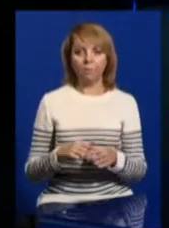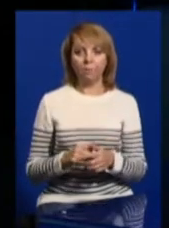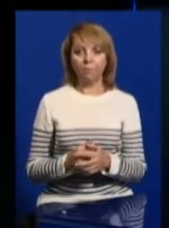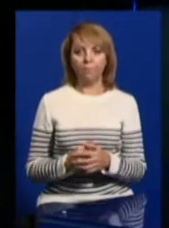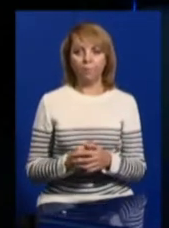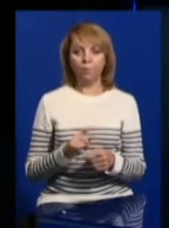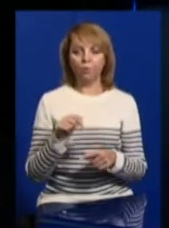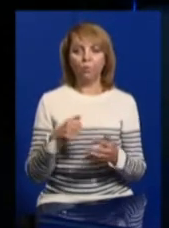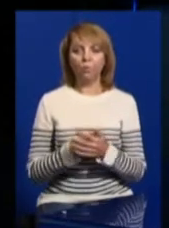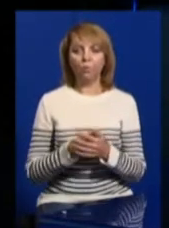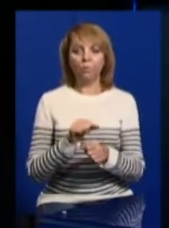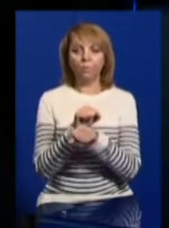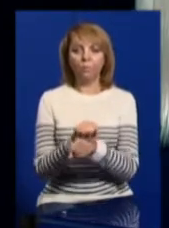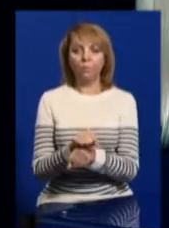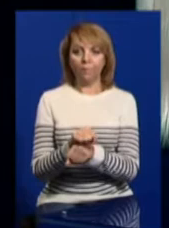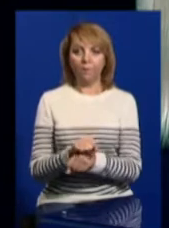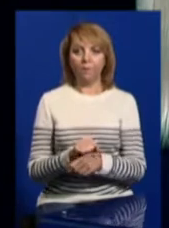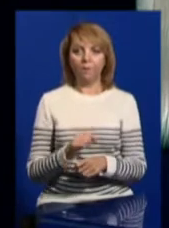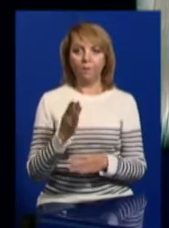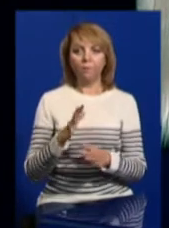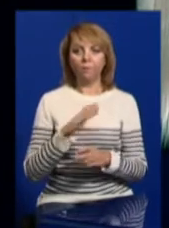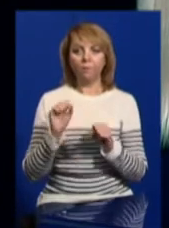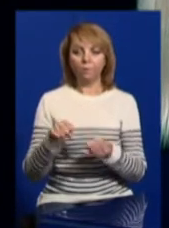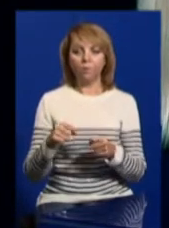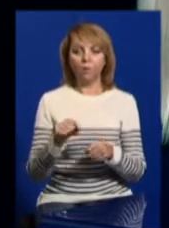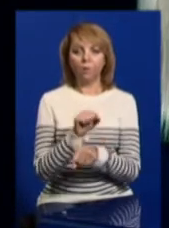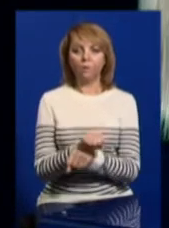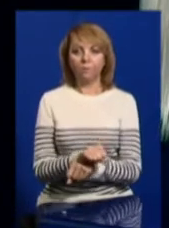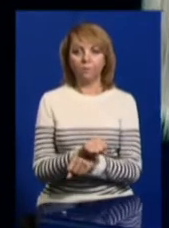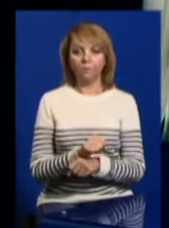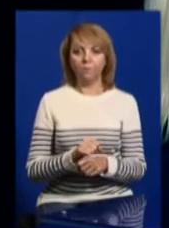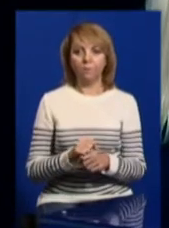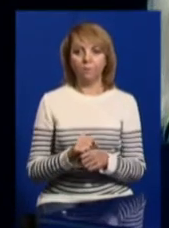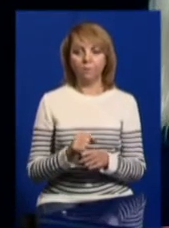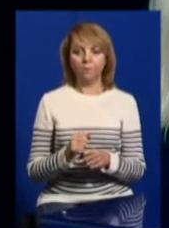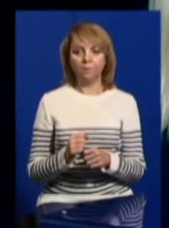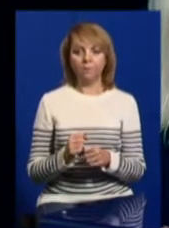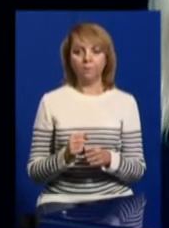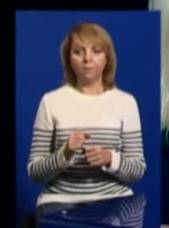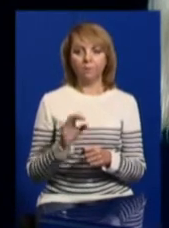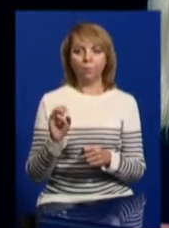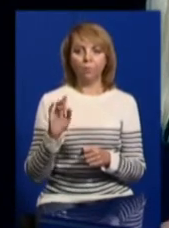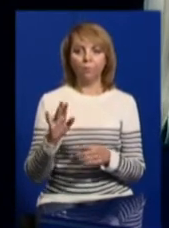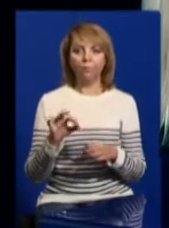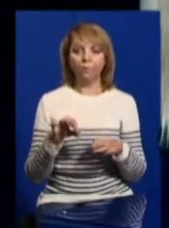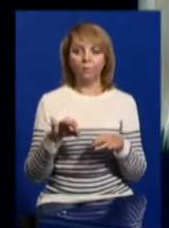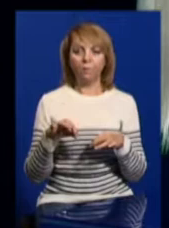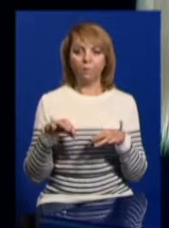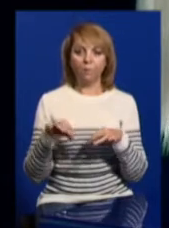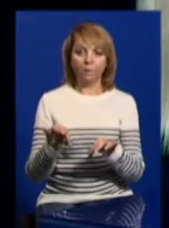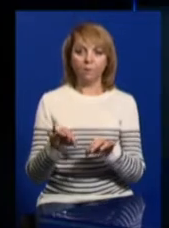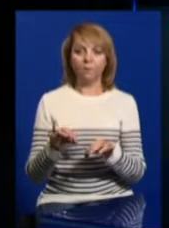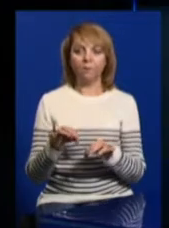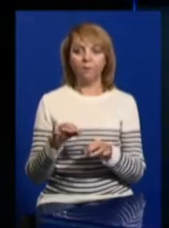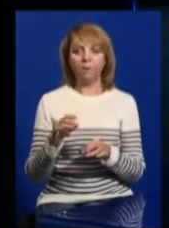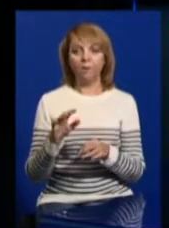гальмування, так? Чи була можливість загальмувати, якби Дронов не проїхав, да? Чи була можливість загальмувати,